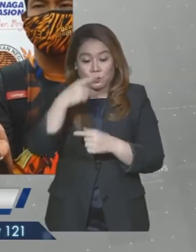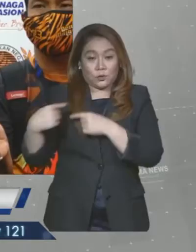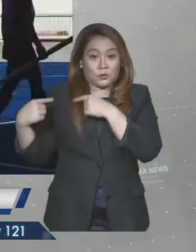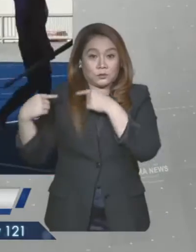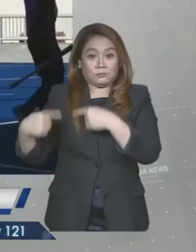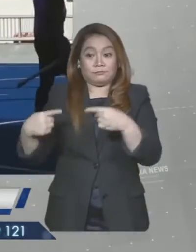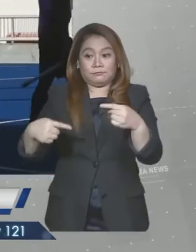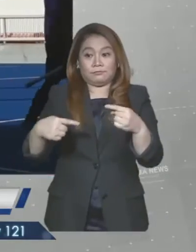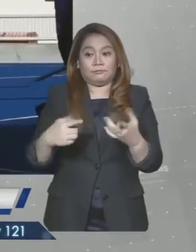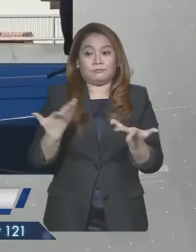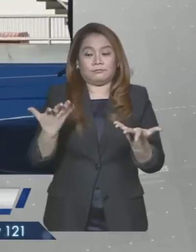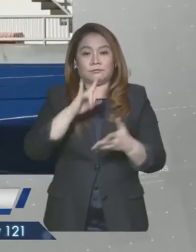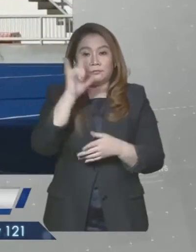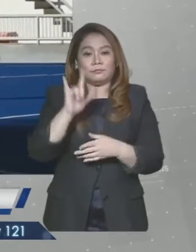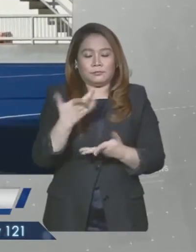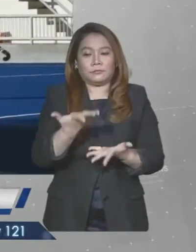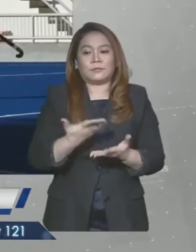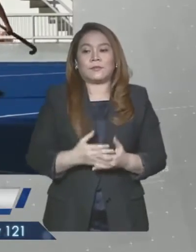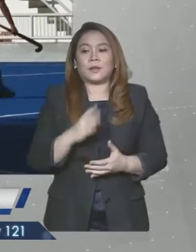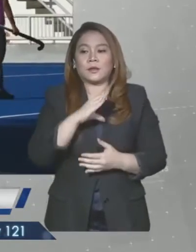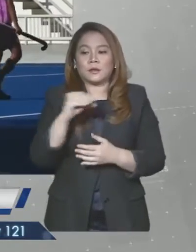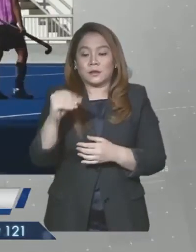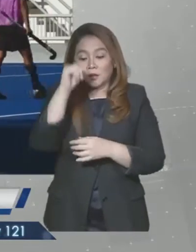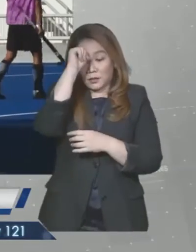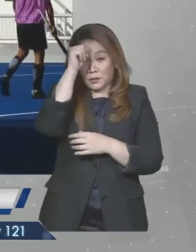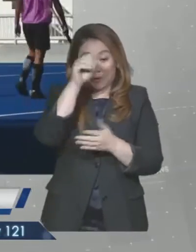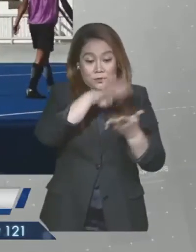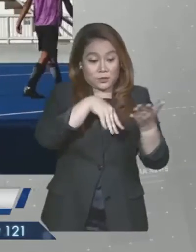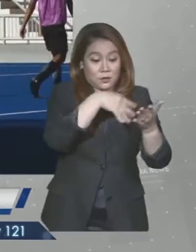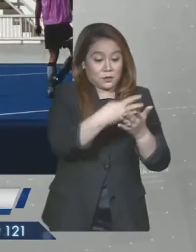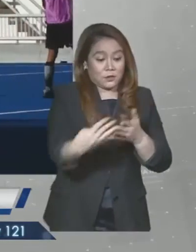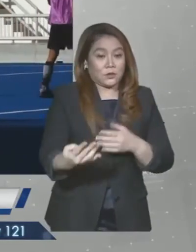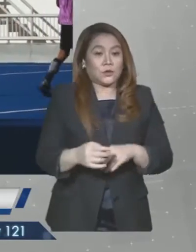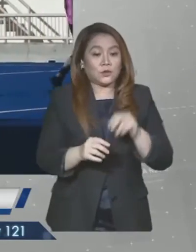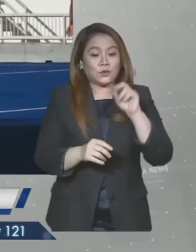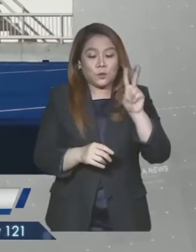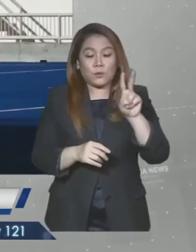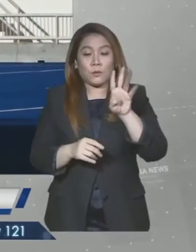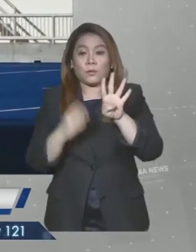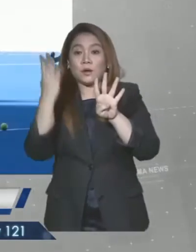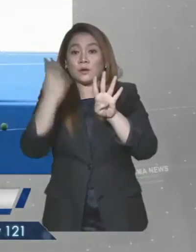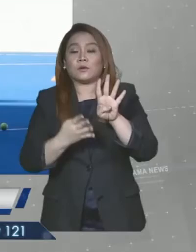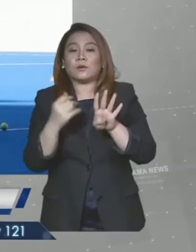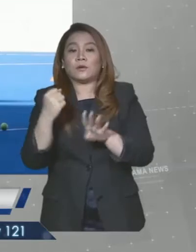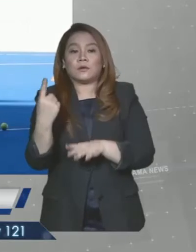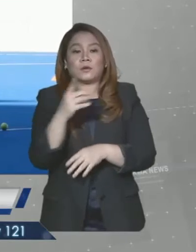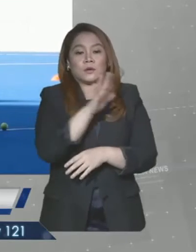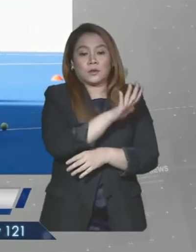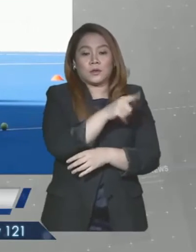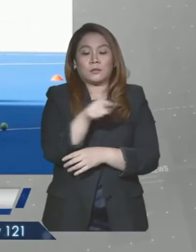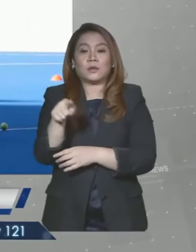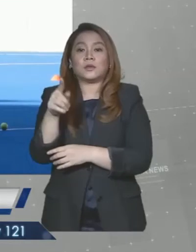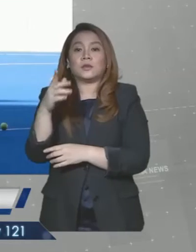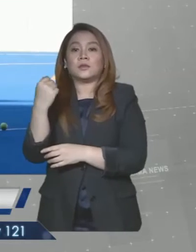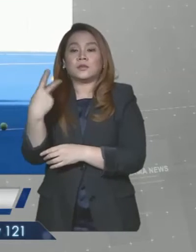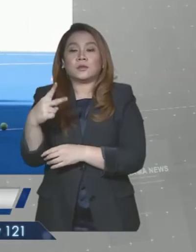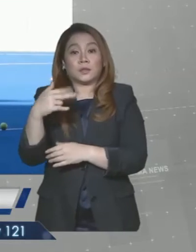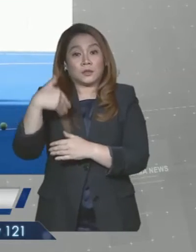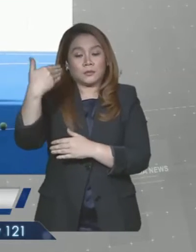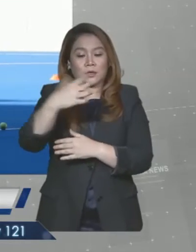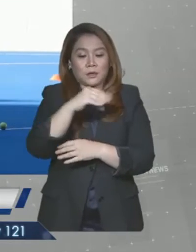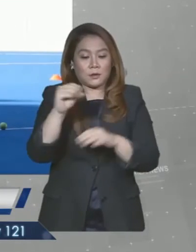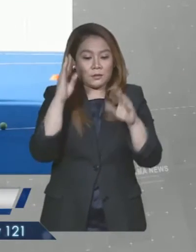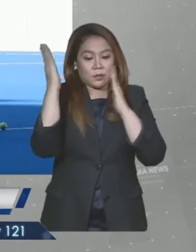sana lah. Saingan di Bhubaneswar, India dijadual berlangsung pada 24 November hingga 5 Disember depan dengan Malaysia diundi